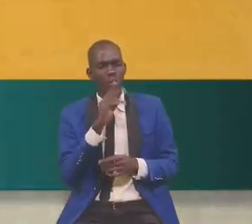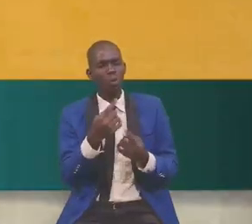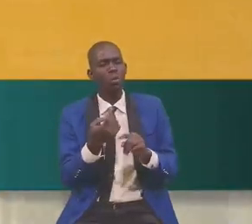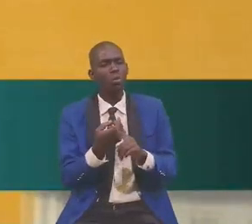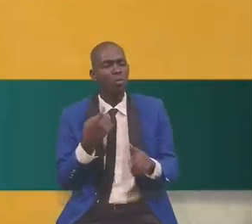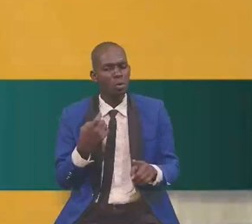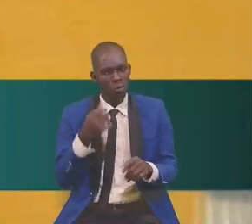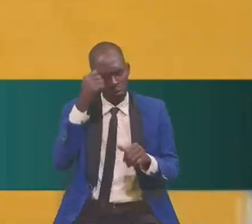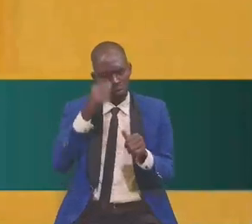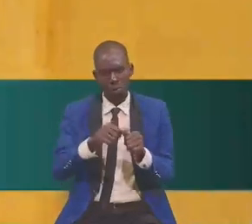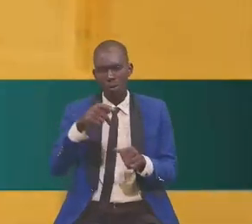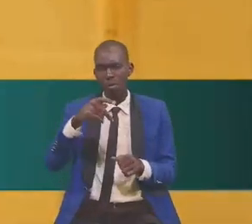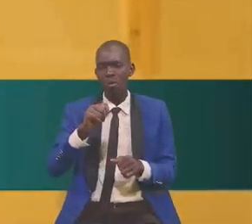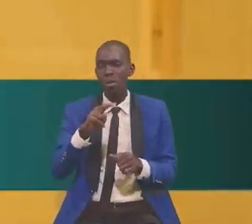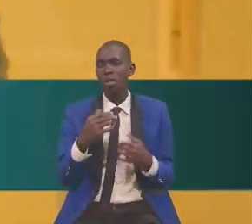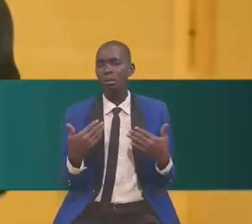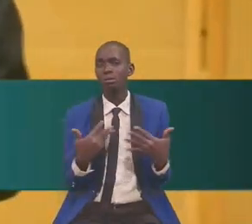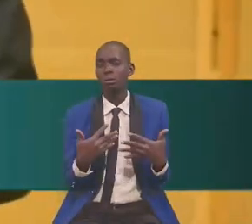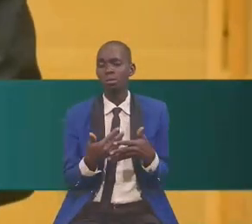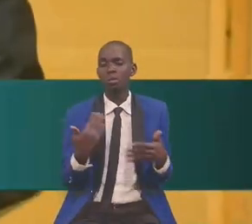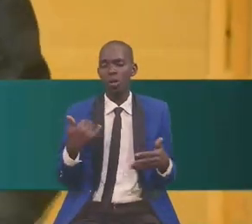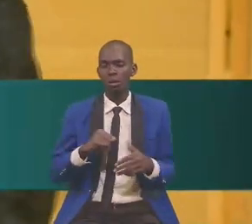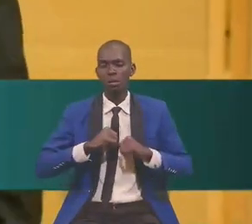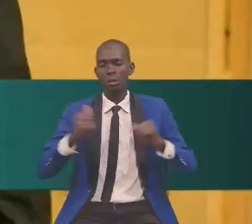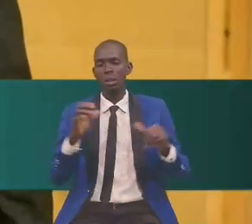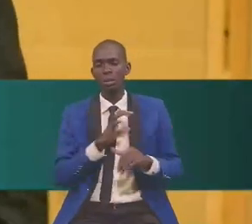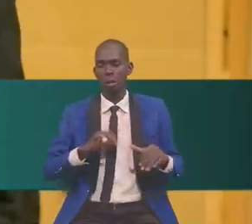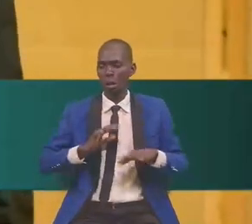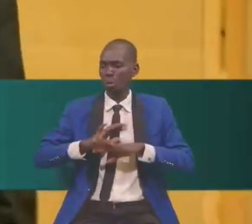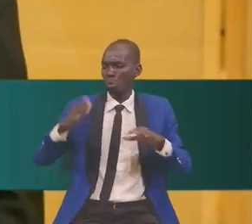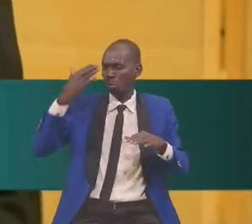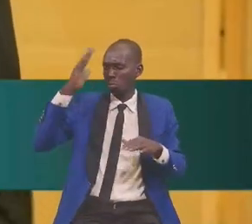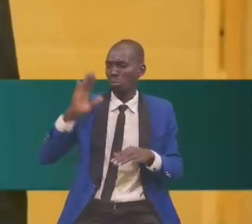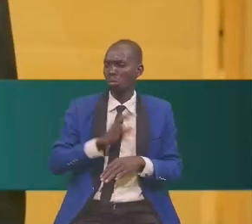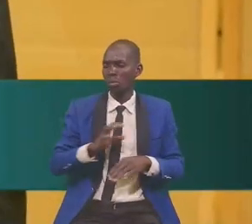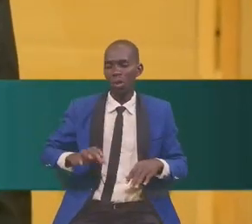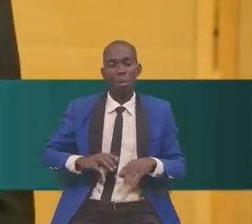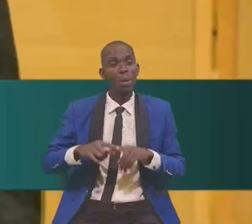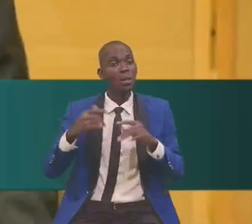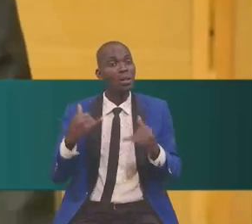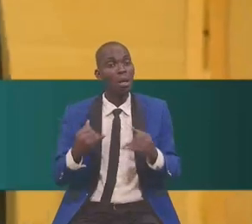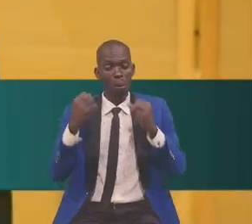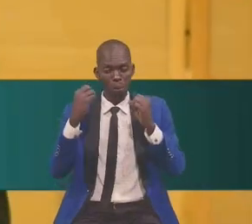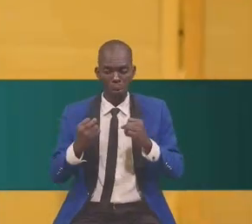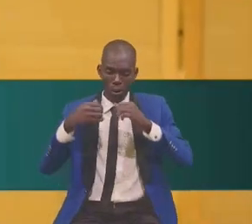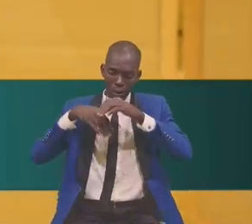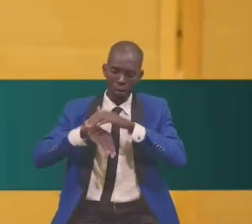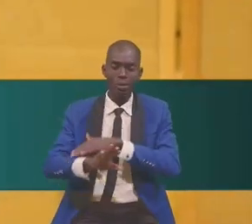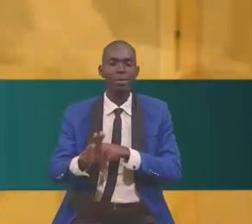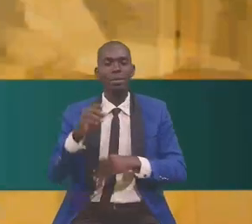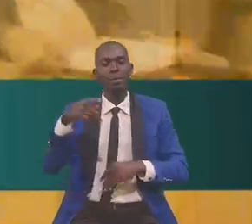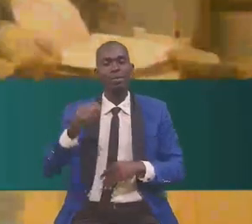C'est lui qui avait, je ne le connais pas, mais la puissance est venue sur lui. Un nouveau courage, une nouvelle